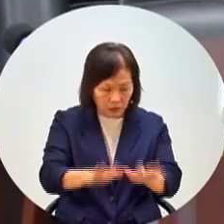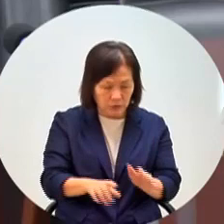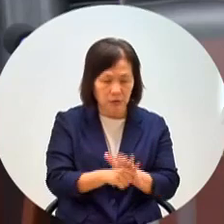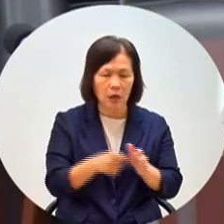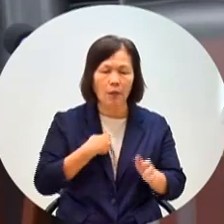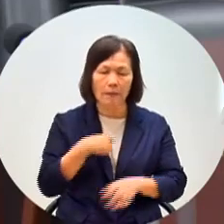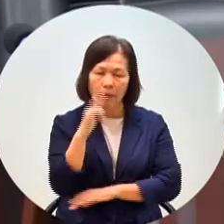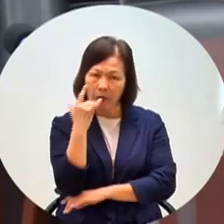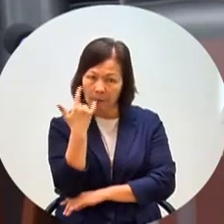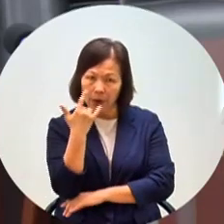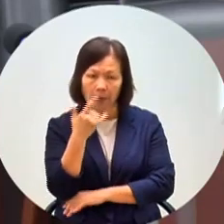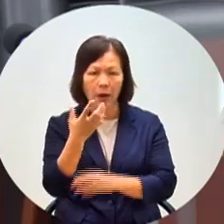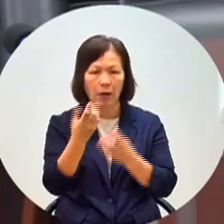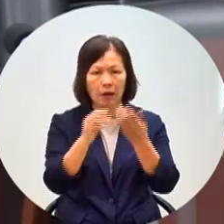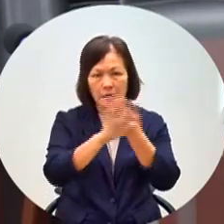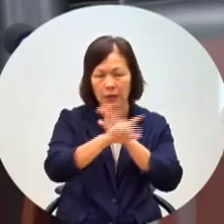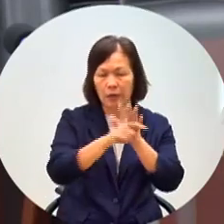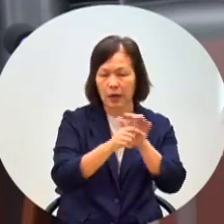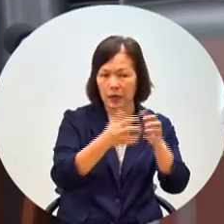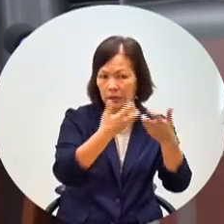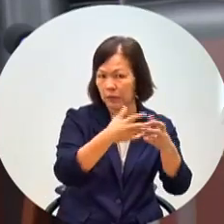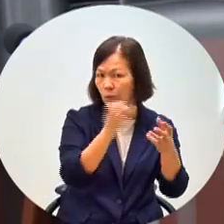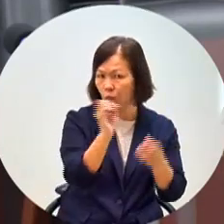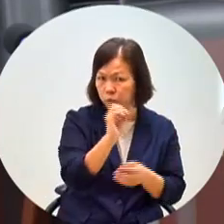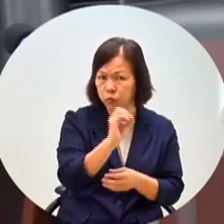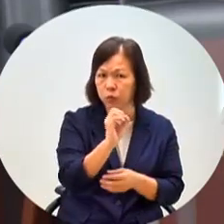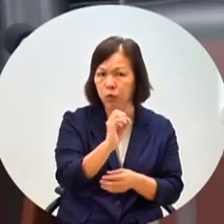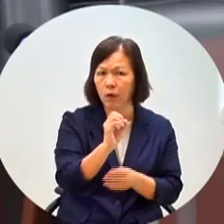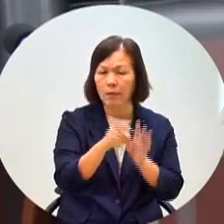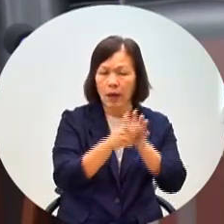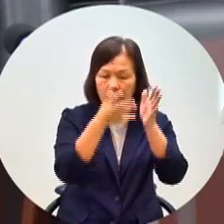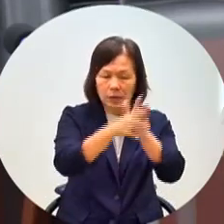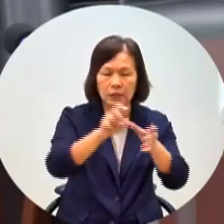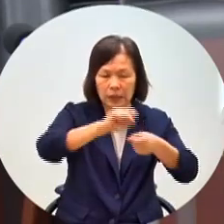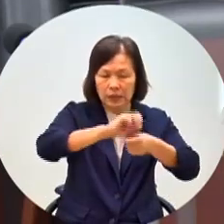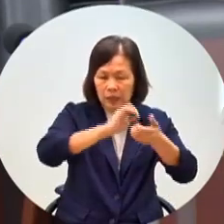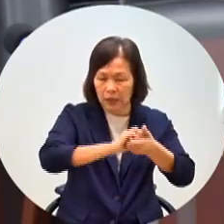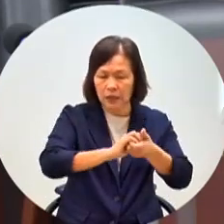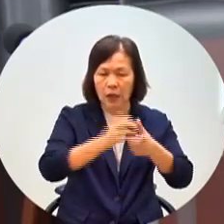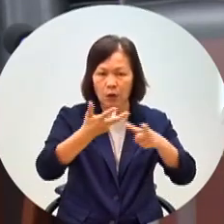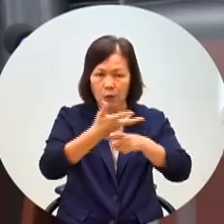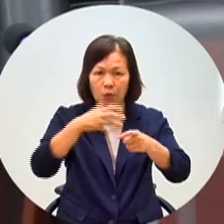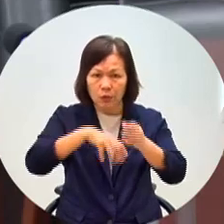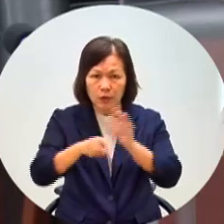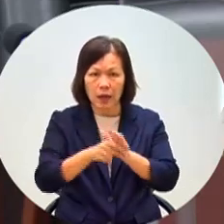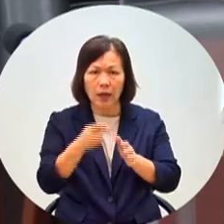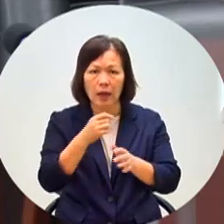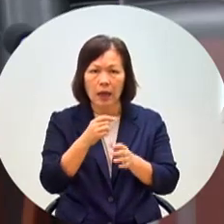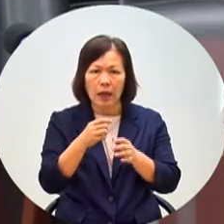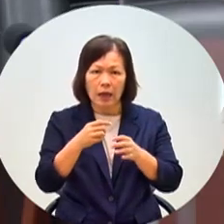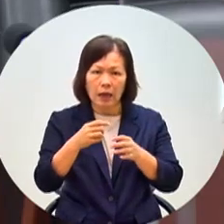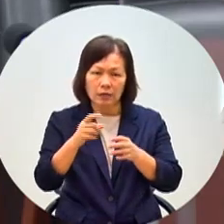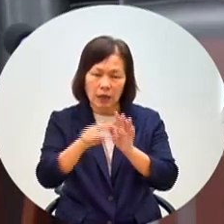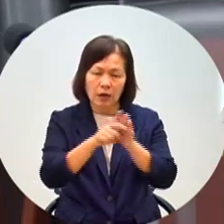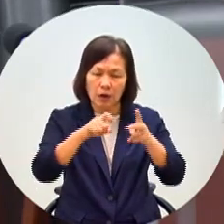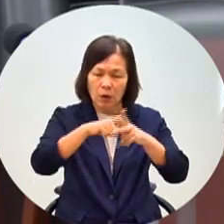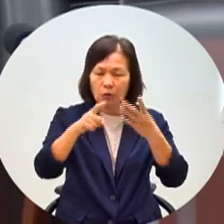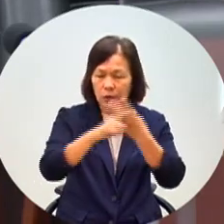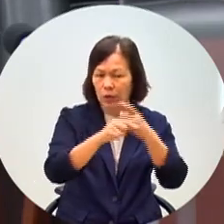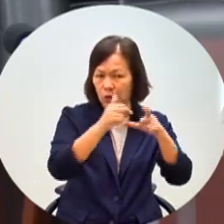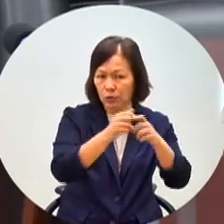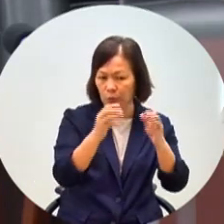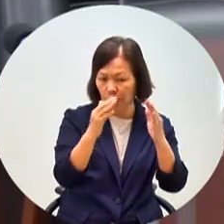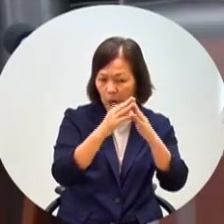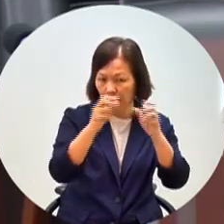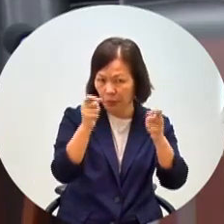等不到另外一只机。所以针对茄定鹿竹湖内有在工业区旁的发电厂